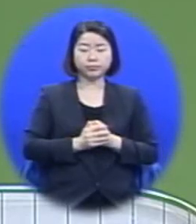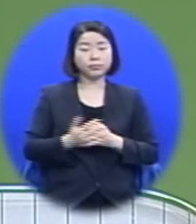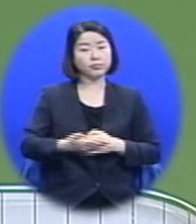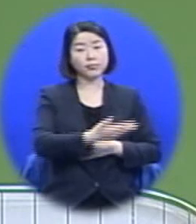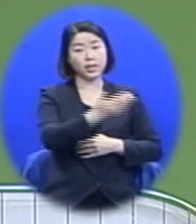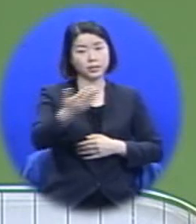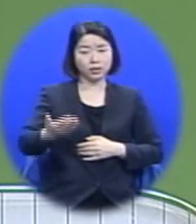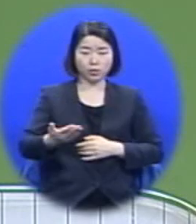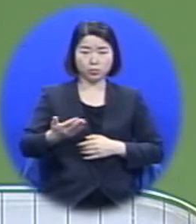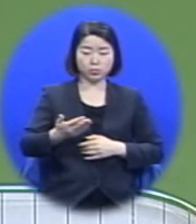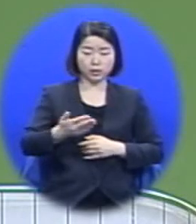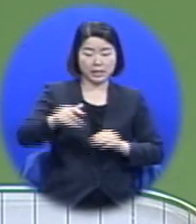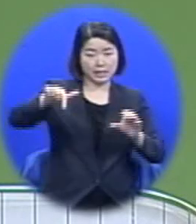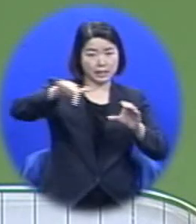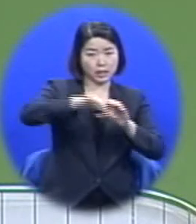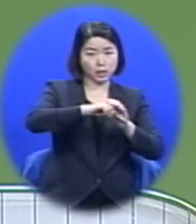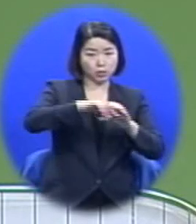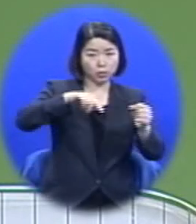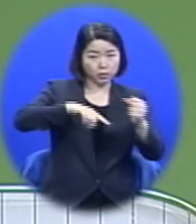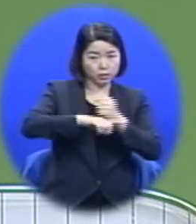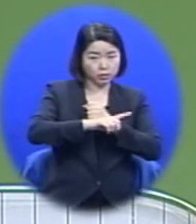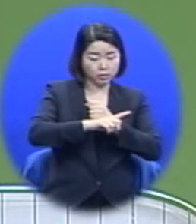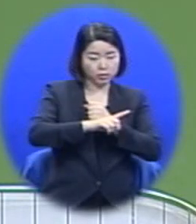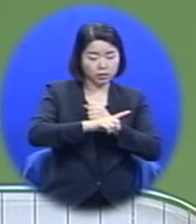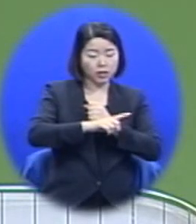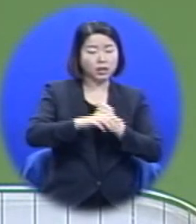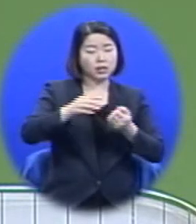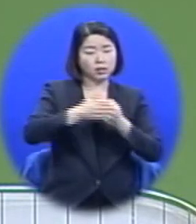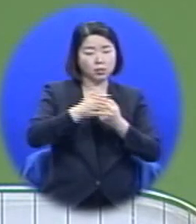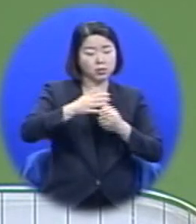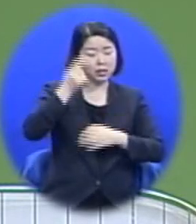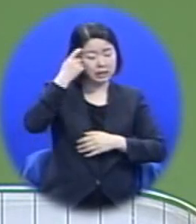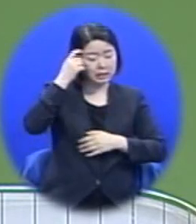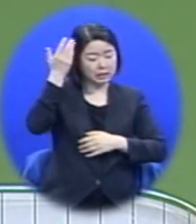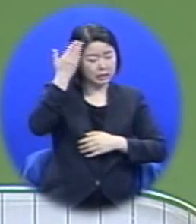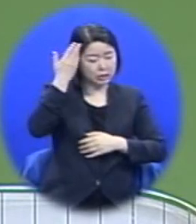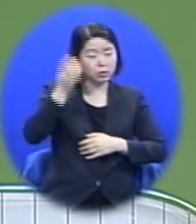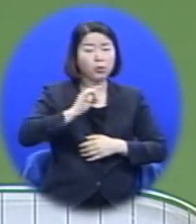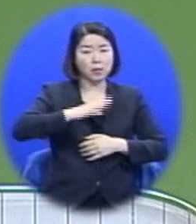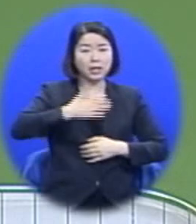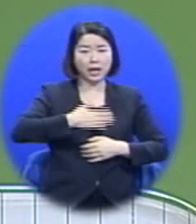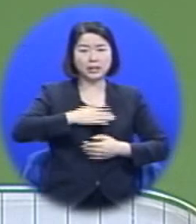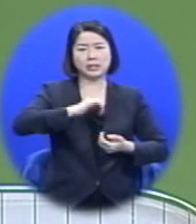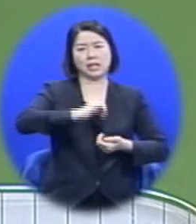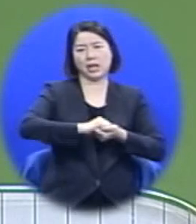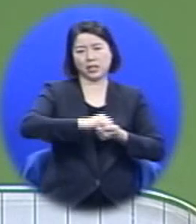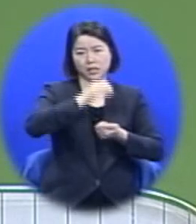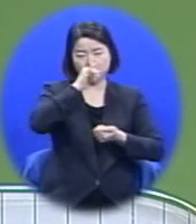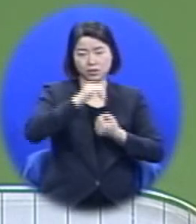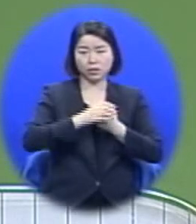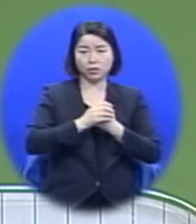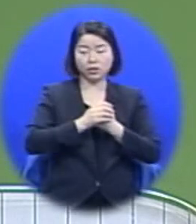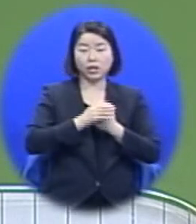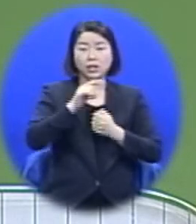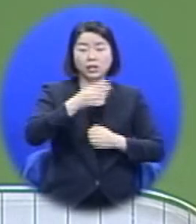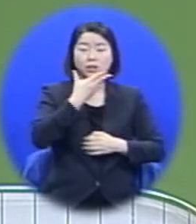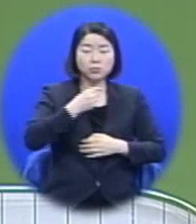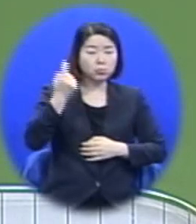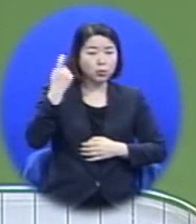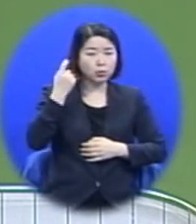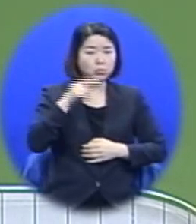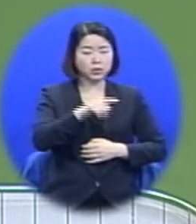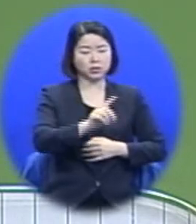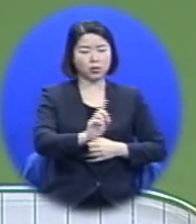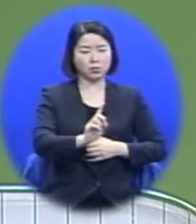여러분 교리 지식으로 아는 1 개요 성경 지식 으로 만 알면 입 오공은 아무